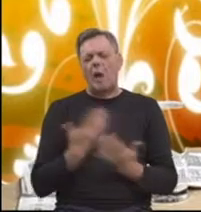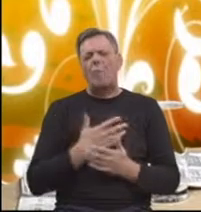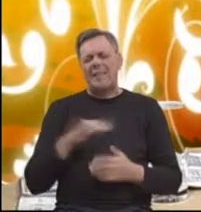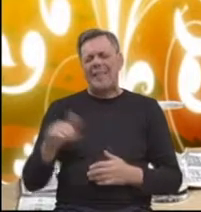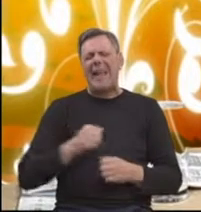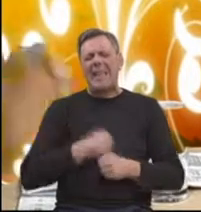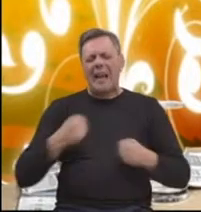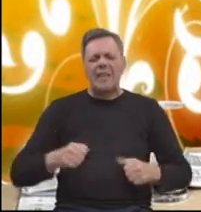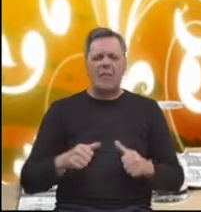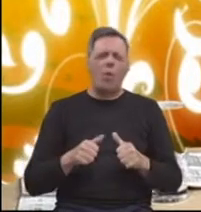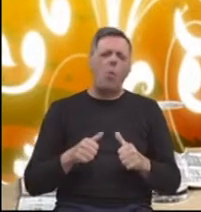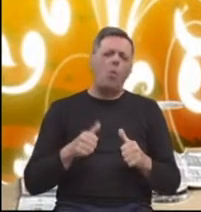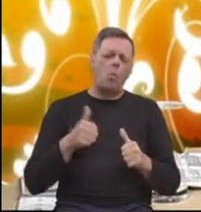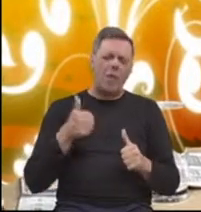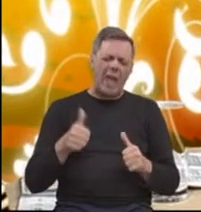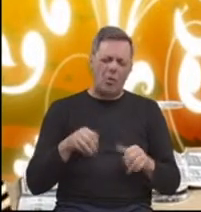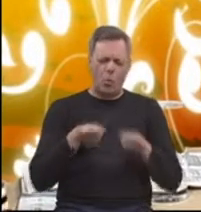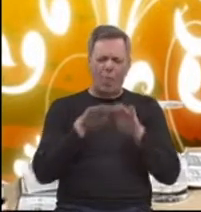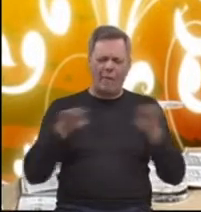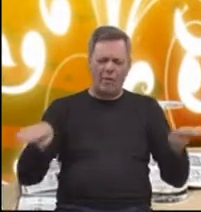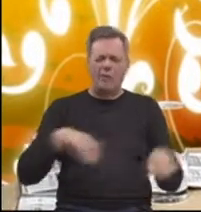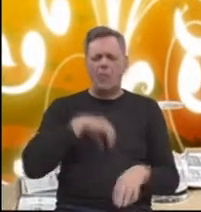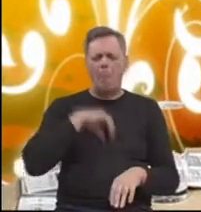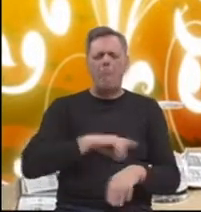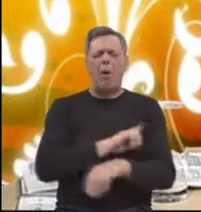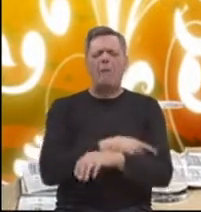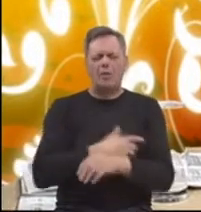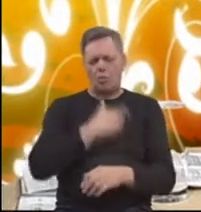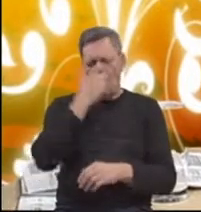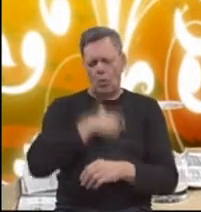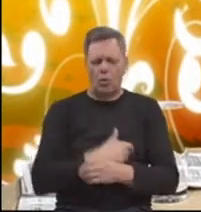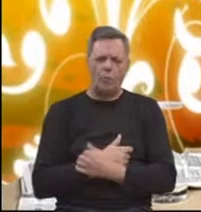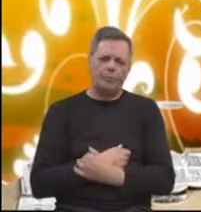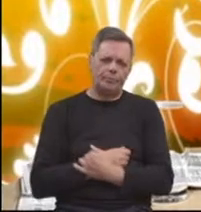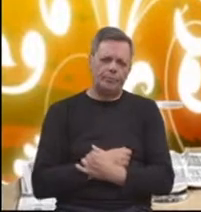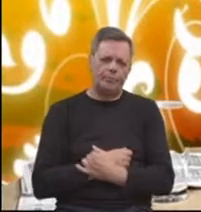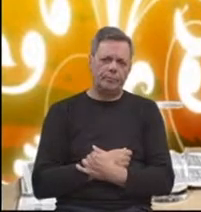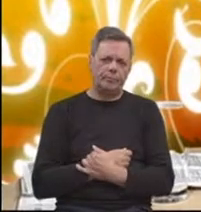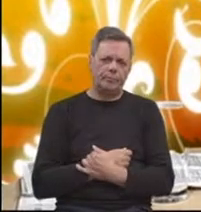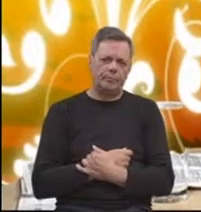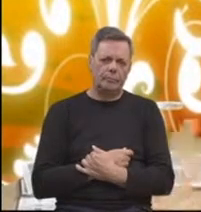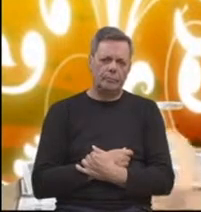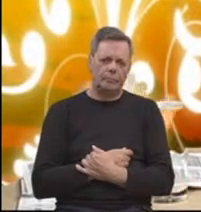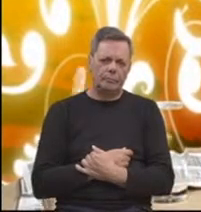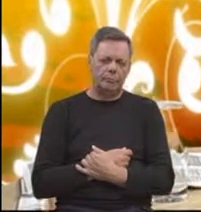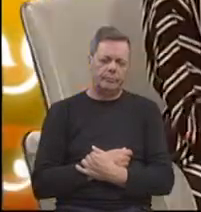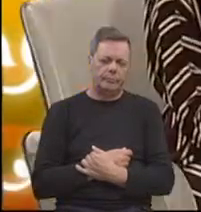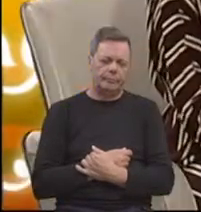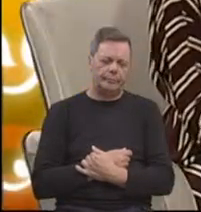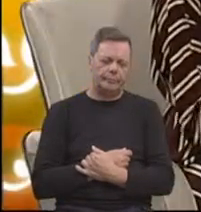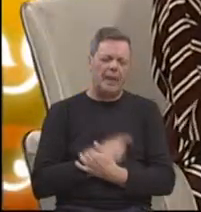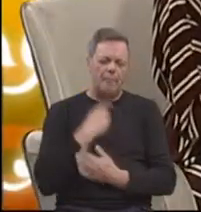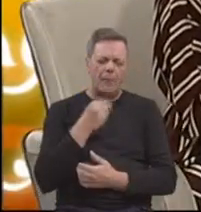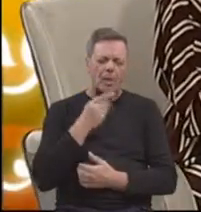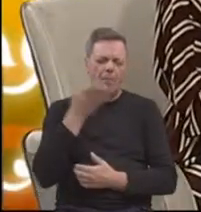razvilo u jednu ekvilibriranu, uravnoteženu psihofizičku osobu, zdravlje i to. To strašno ćemo. Dotaknut ćemo se toga.